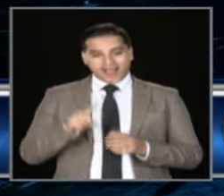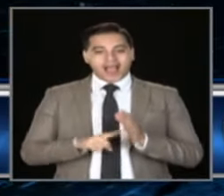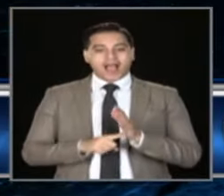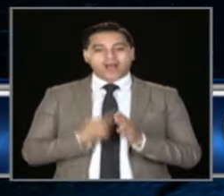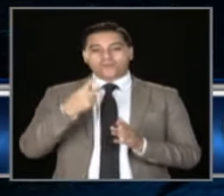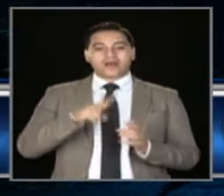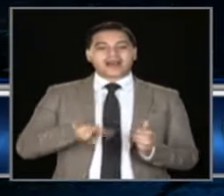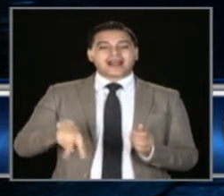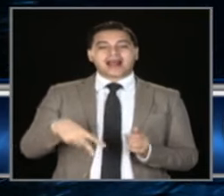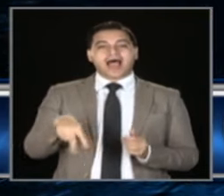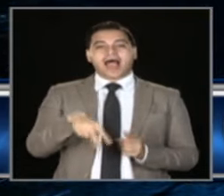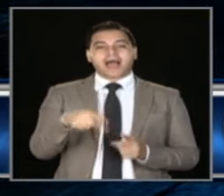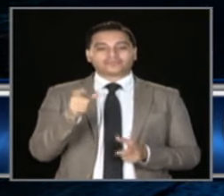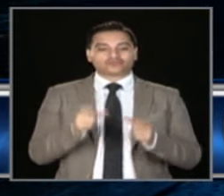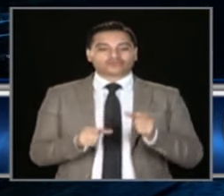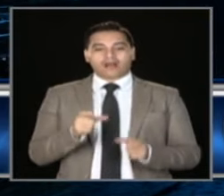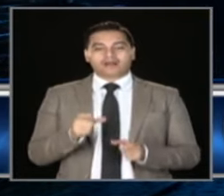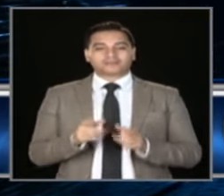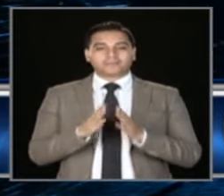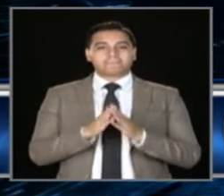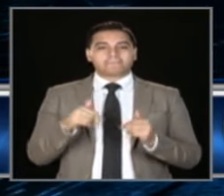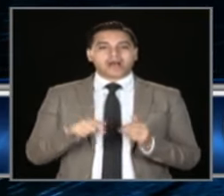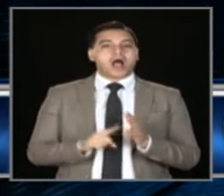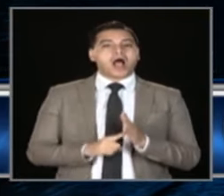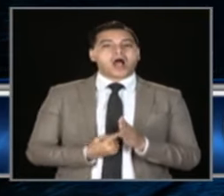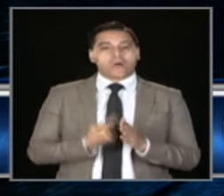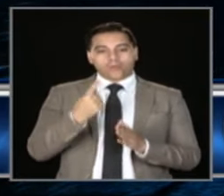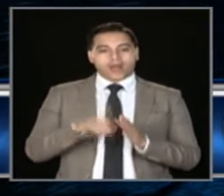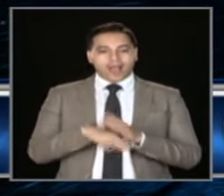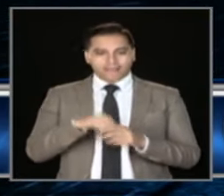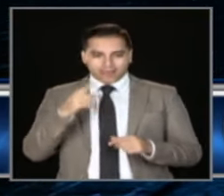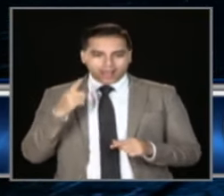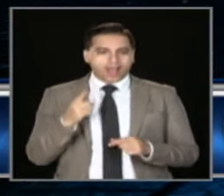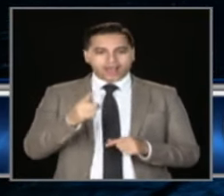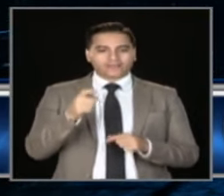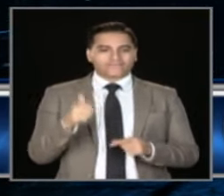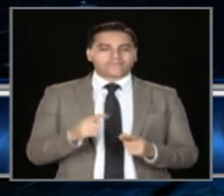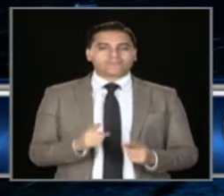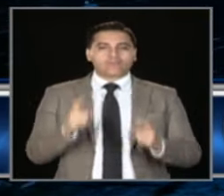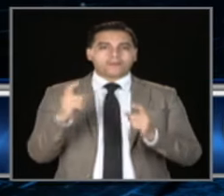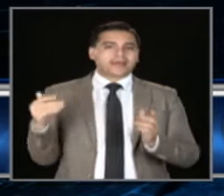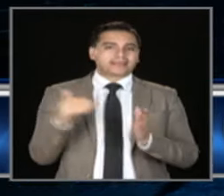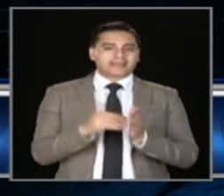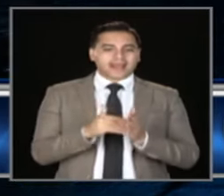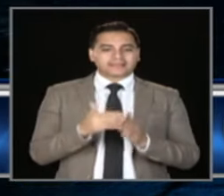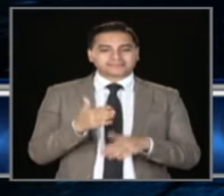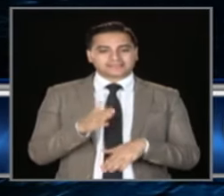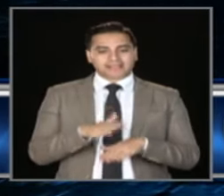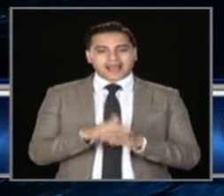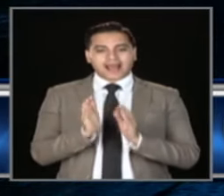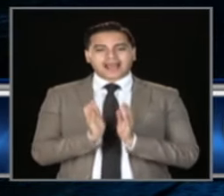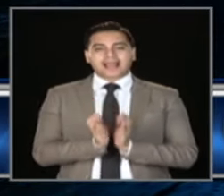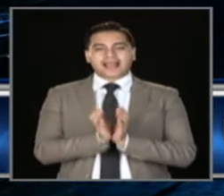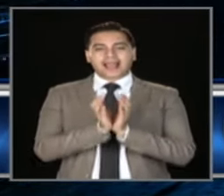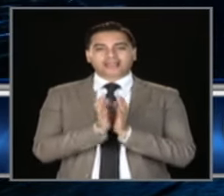من هو اول لاعب مصري يسجل هدفا في المباراه النهائيه بكاس